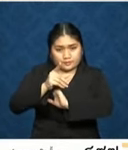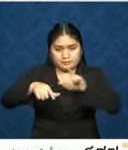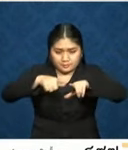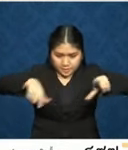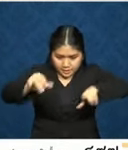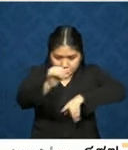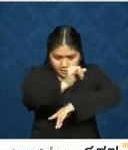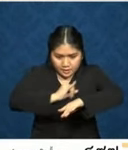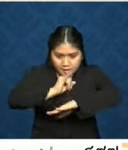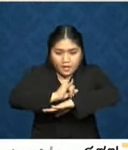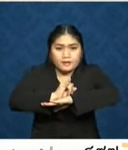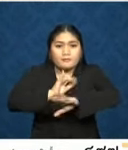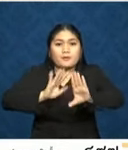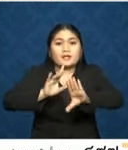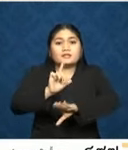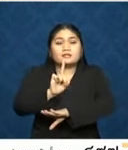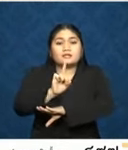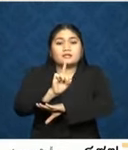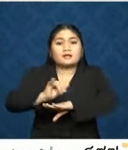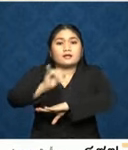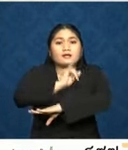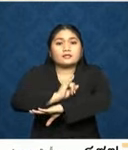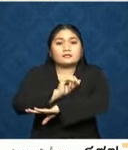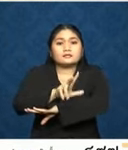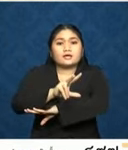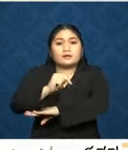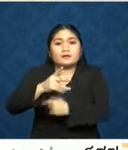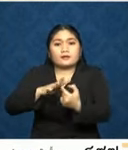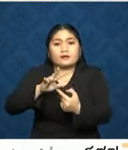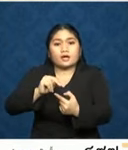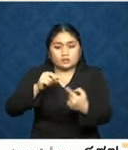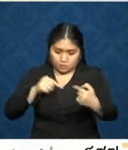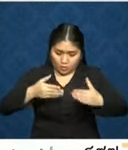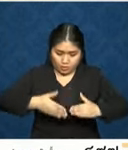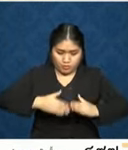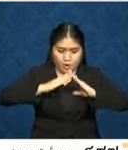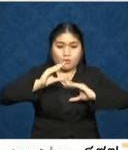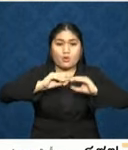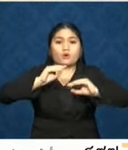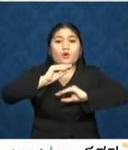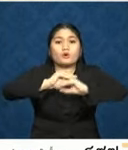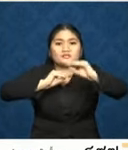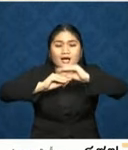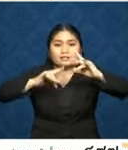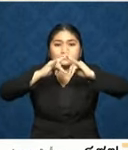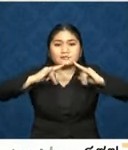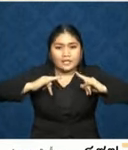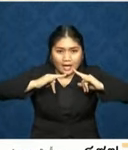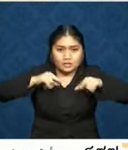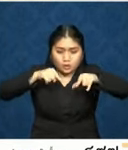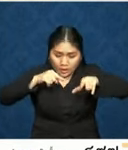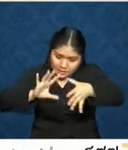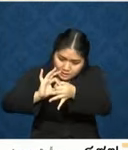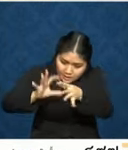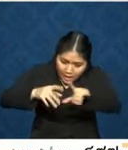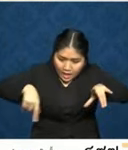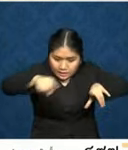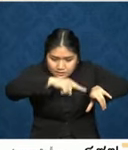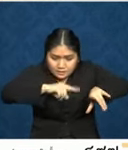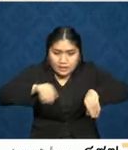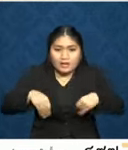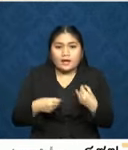ประมาณ 1ไร่ 3งานเพื่อก่อสร้างเป็นศาลาเอนกประสงค์ลานกีฬาและสนามเด็ก